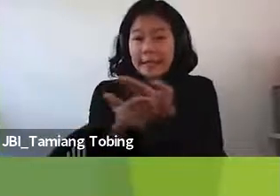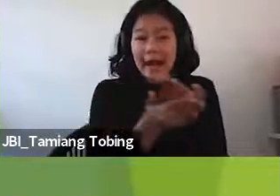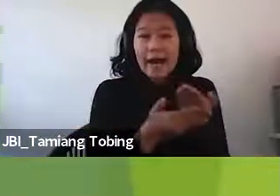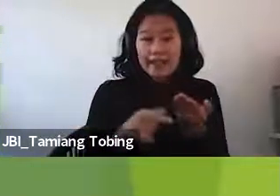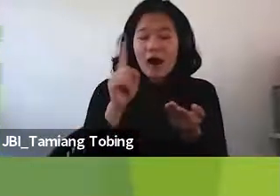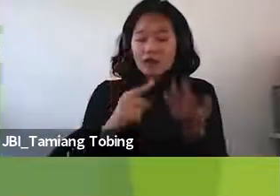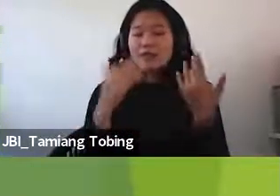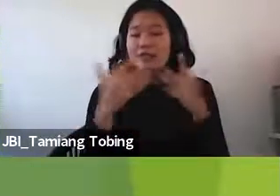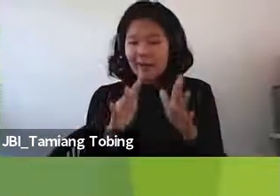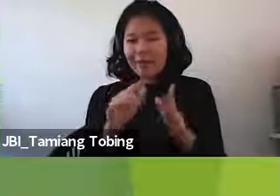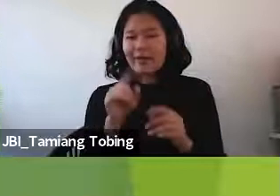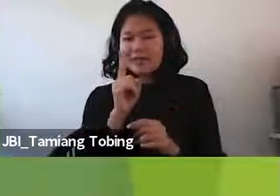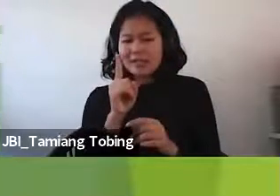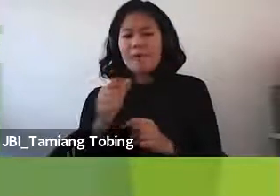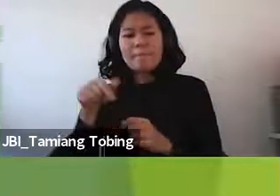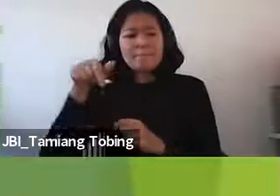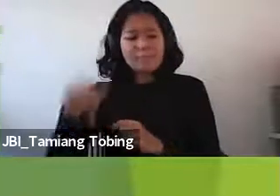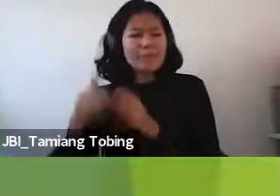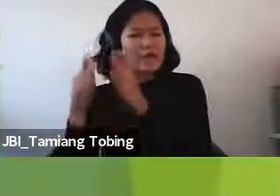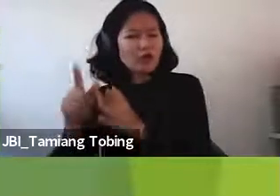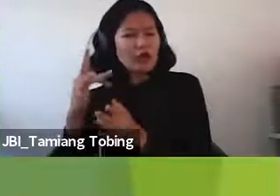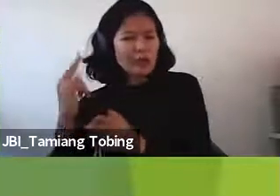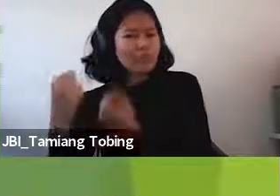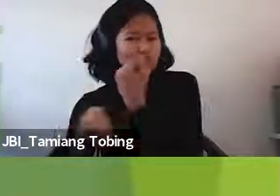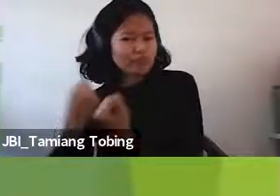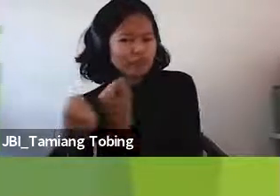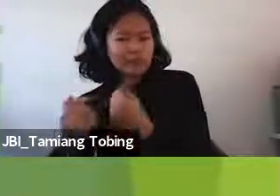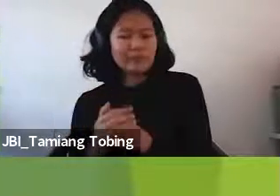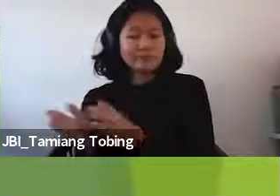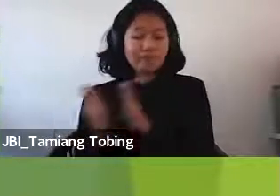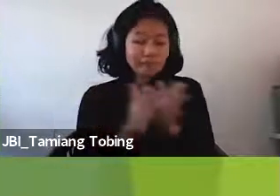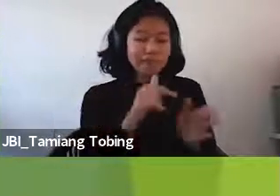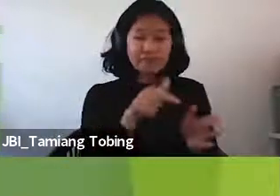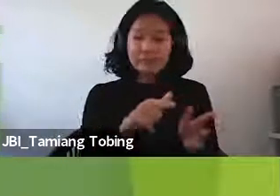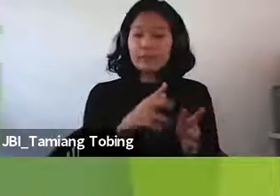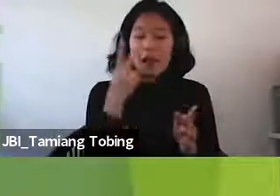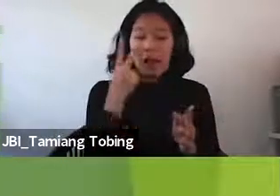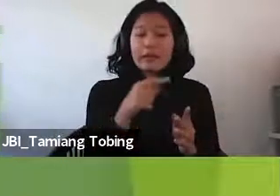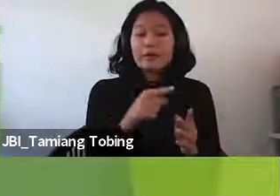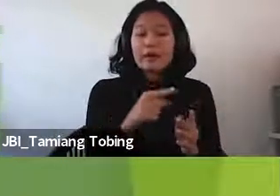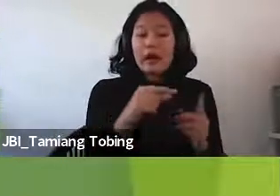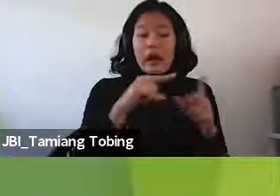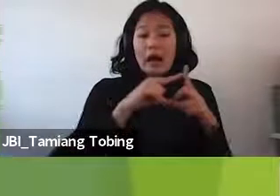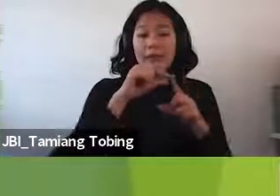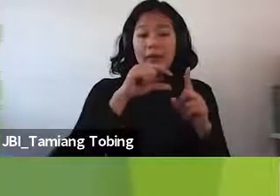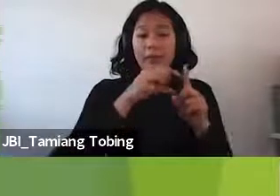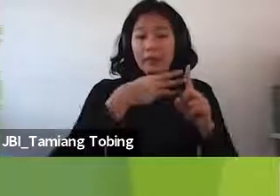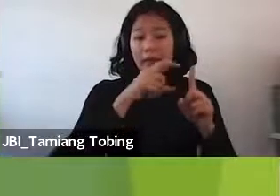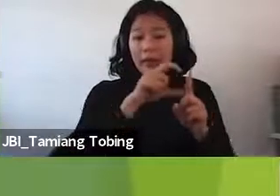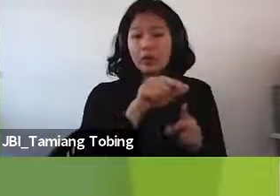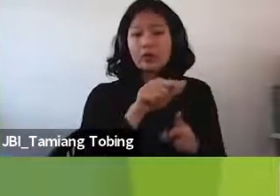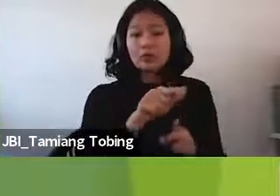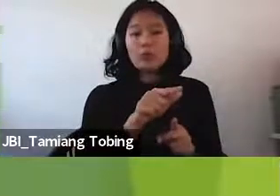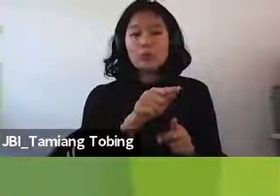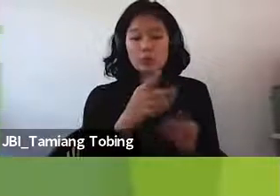diselesaikan karena sektor real harus bergerak. Di satu sisi, bahwa memang APBD kita hanya dalam